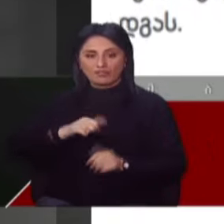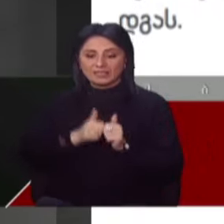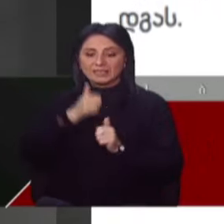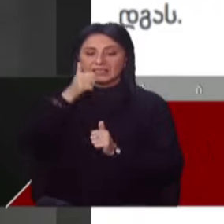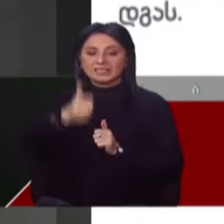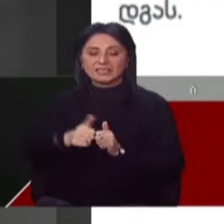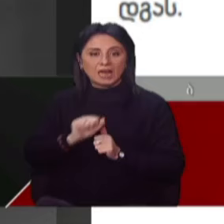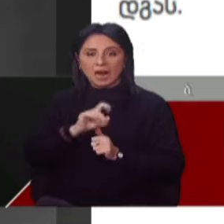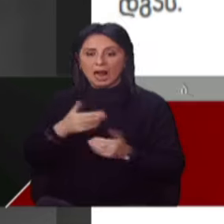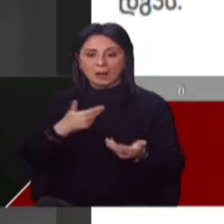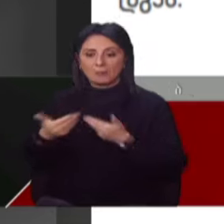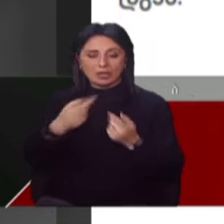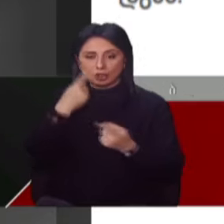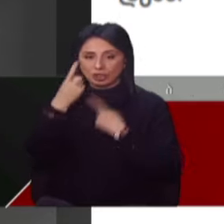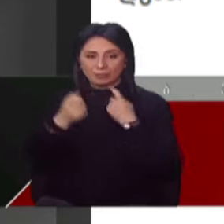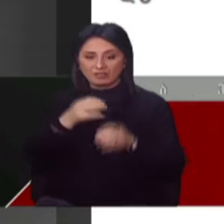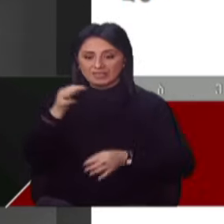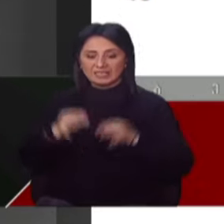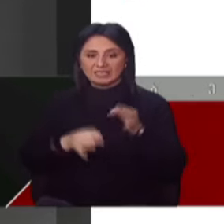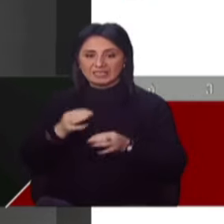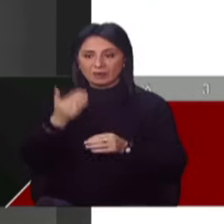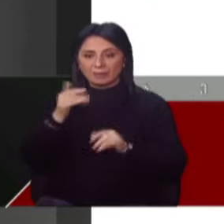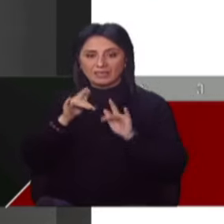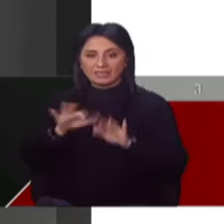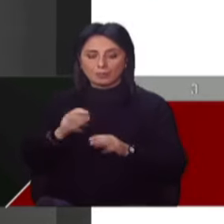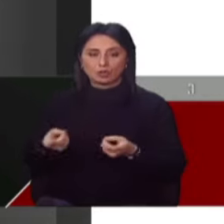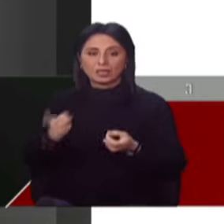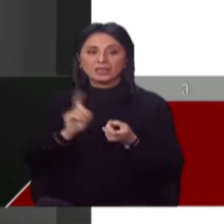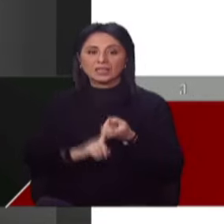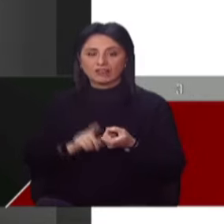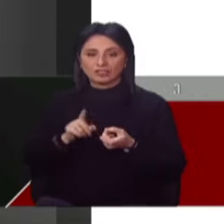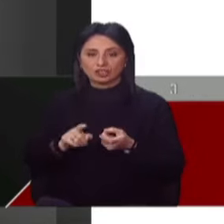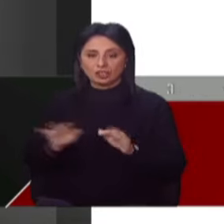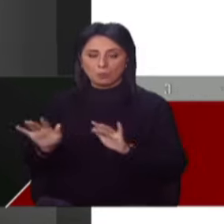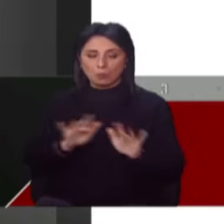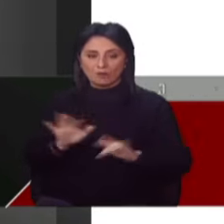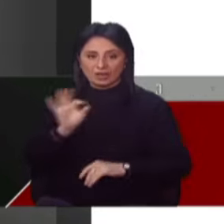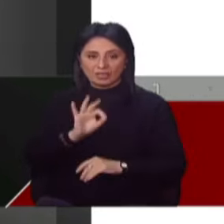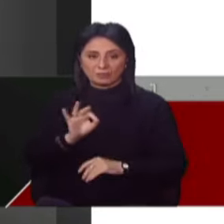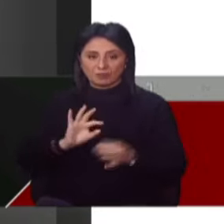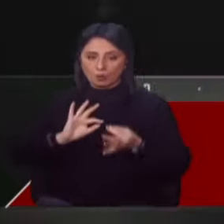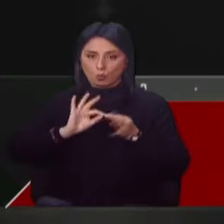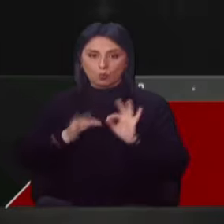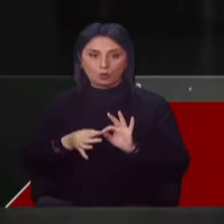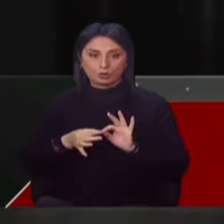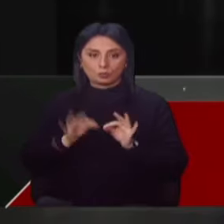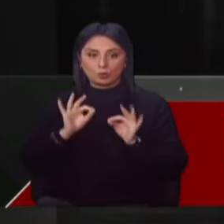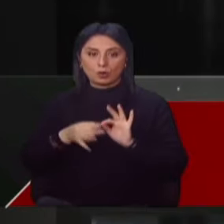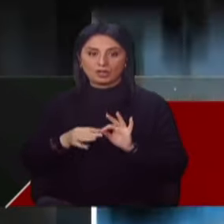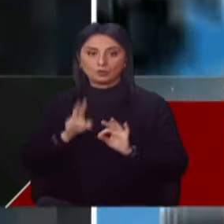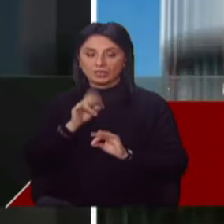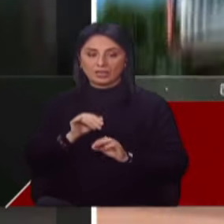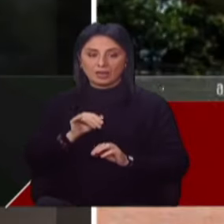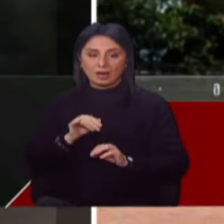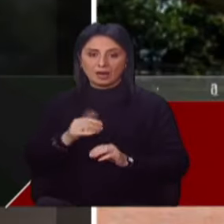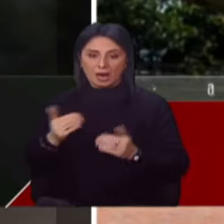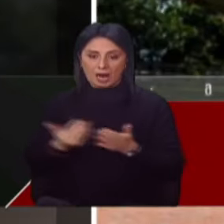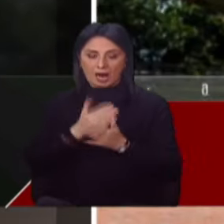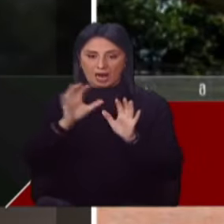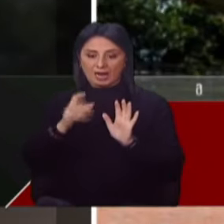წინასწარ არ მიაწოდა ინფორმაცია სასამართლოს მათ საქმესთან დაკავშირებით მოვლენებზე. კონკრეტულად კი